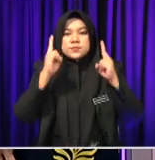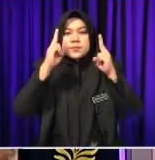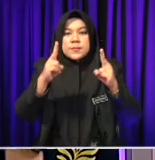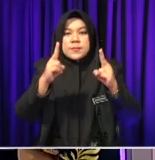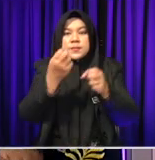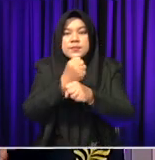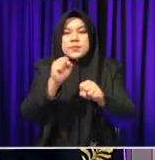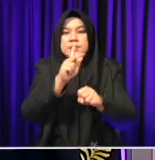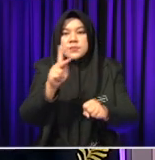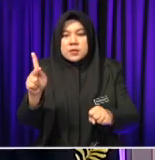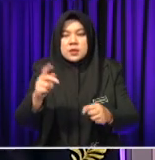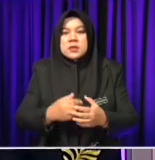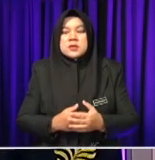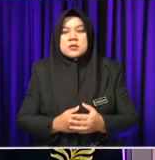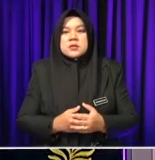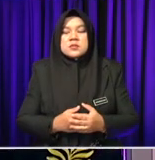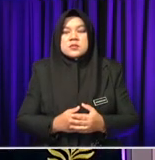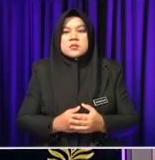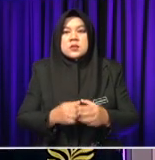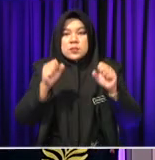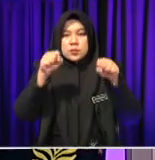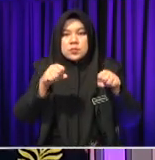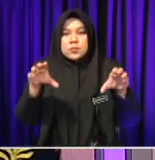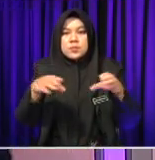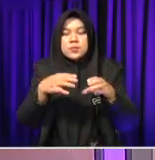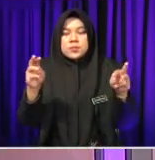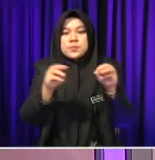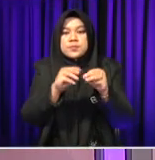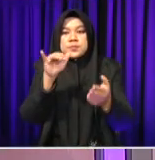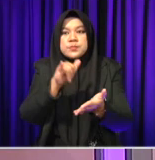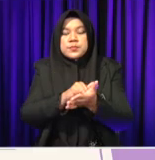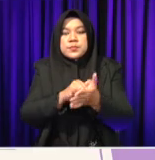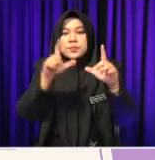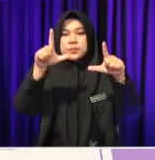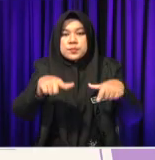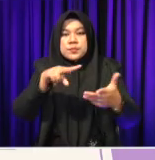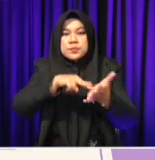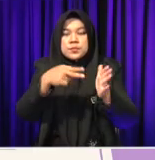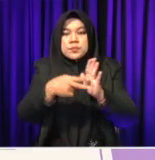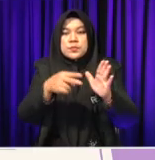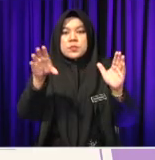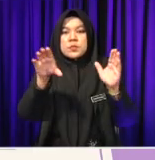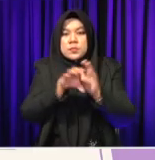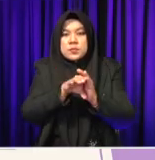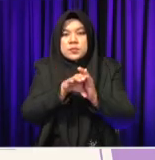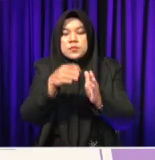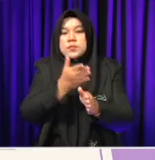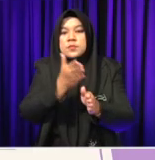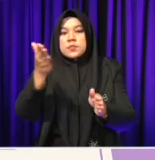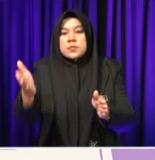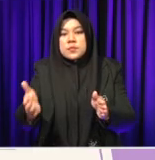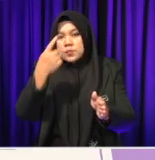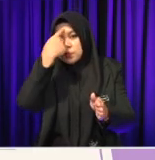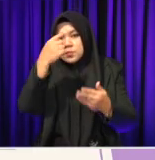untuk lebih mudah ananak murid sekalian boleh buat macam ni juga Letakkan maksud y Letakkan contoh di sebelah-sebelah